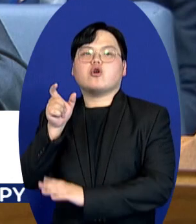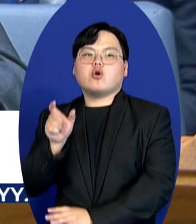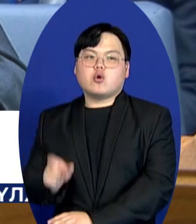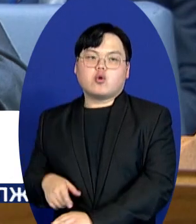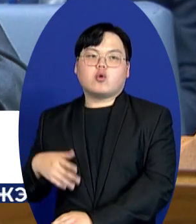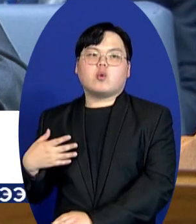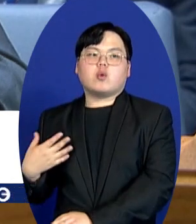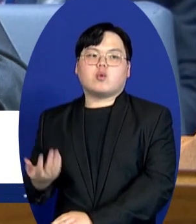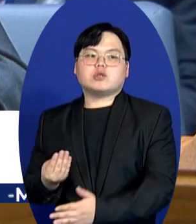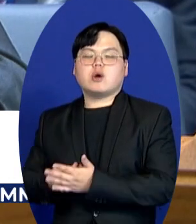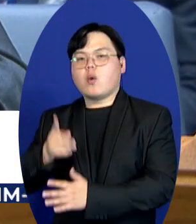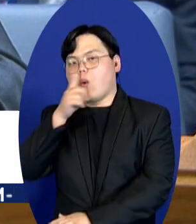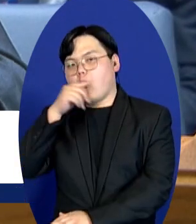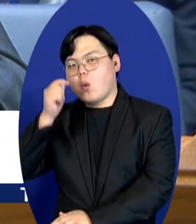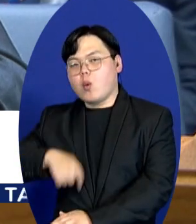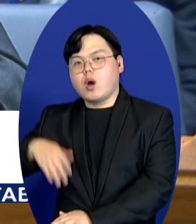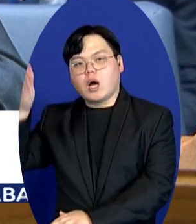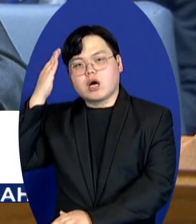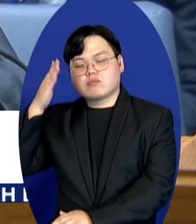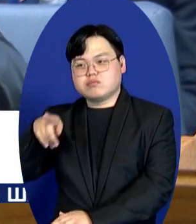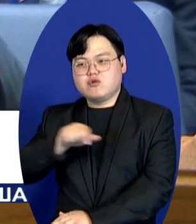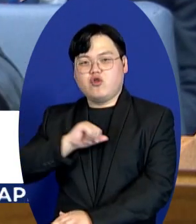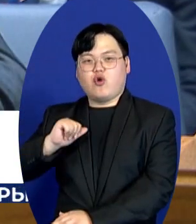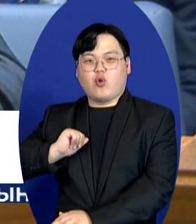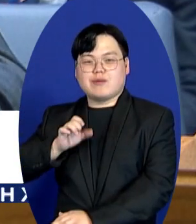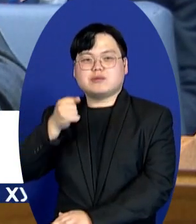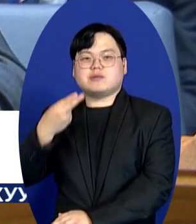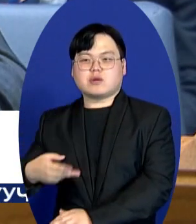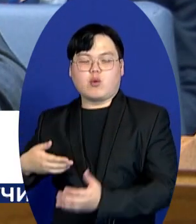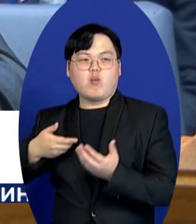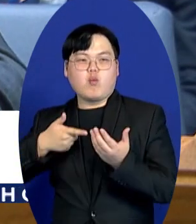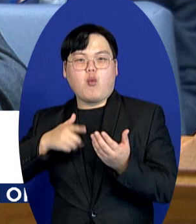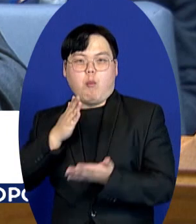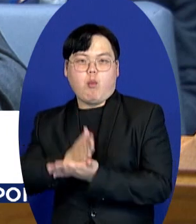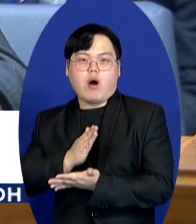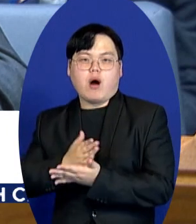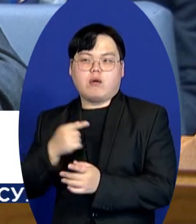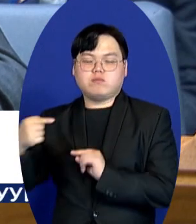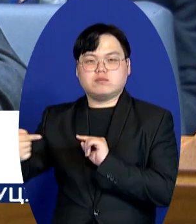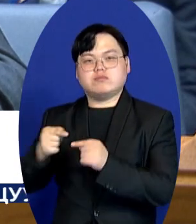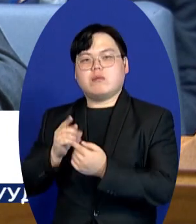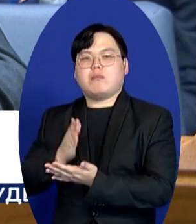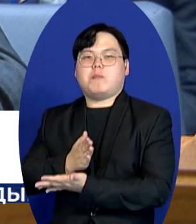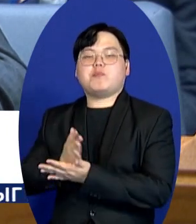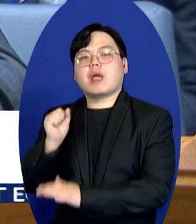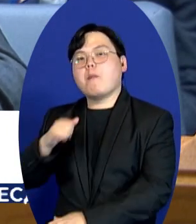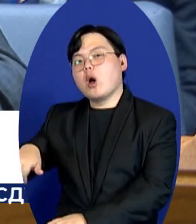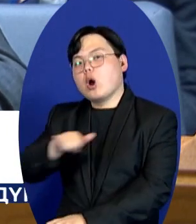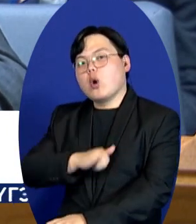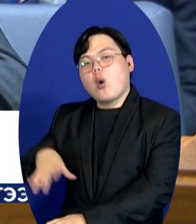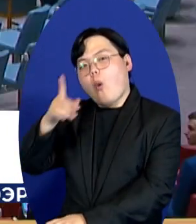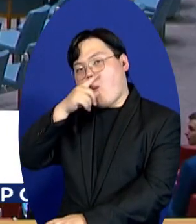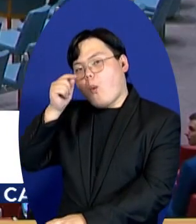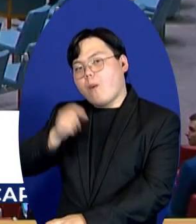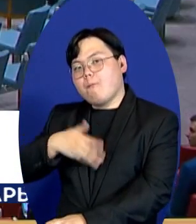Василий Небензэйн үер Украины цэргүүд өөрсдөө энэ станц руу буудаж байгаа гэдэг Москвагийн байр суурийг давтан илэрхийлсэн байна. Мөн Америкийн нэгдсэн улсаас